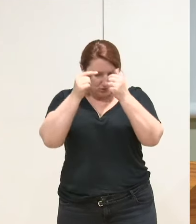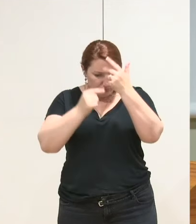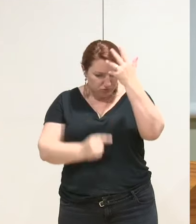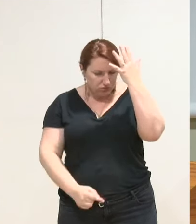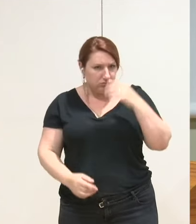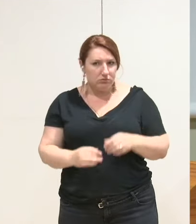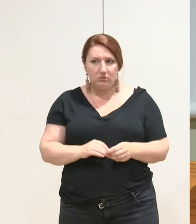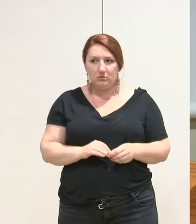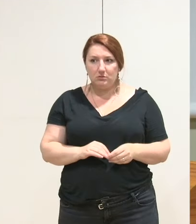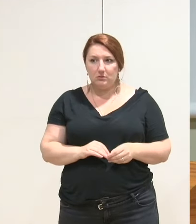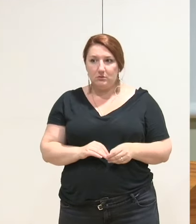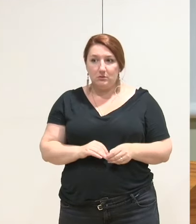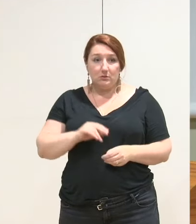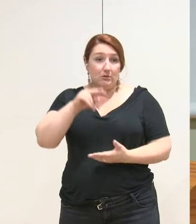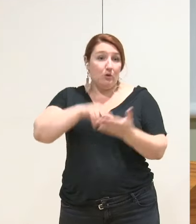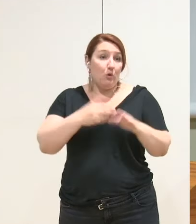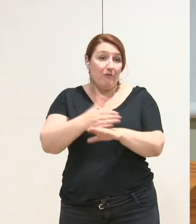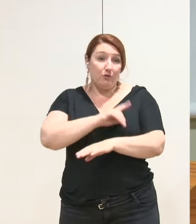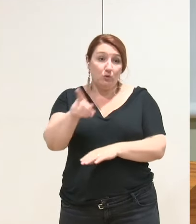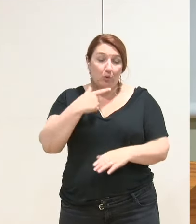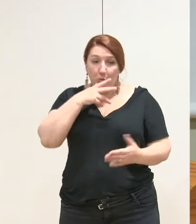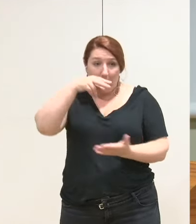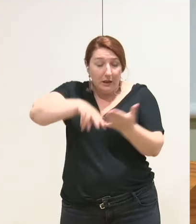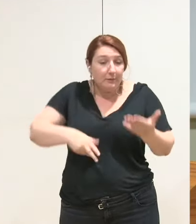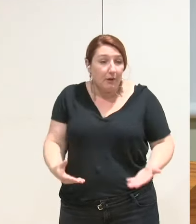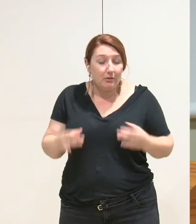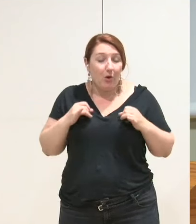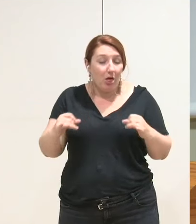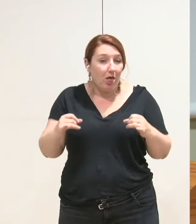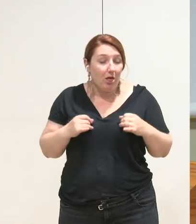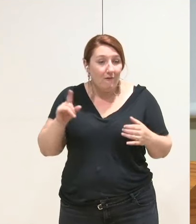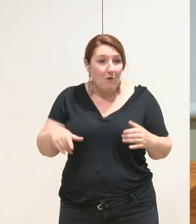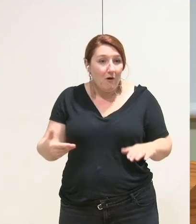c'est oui si vous l'avez pas lu avant effectivement ça va être dur de la lire maintenant